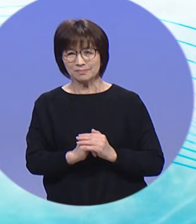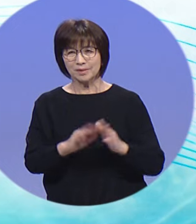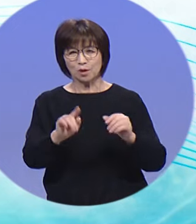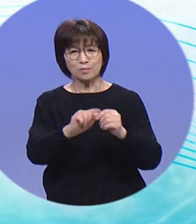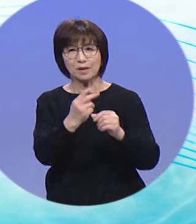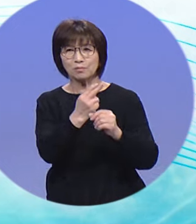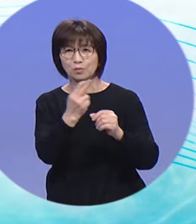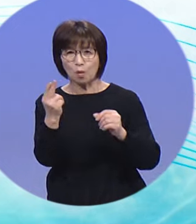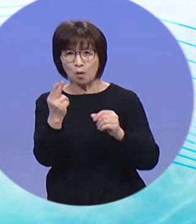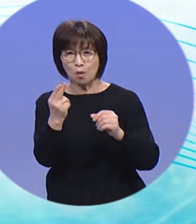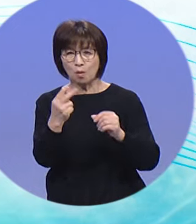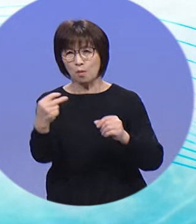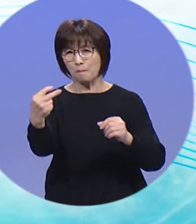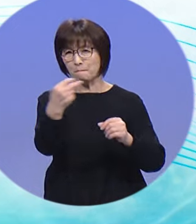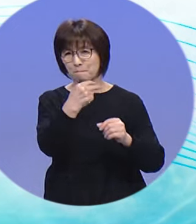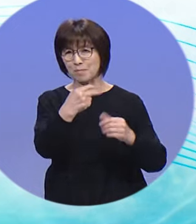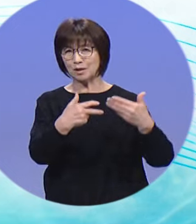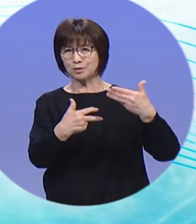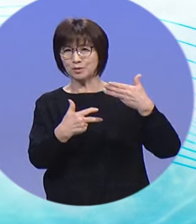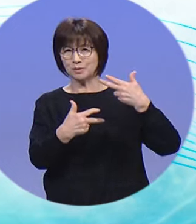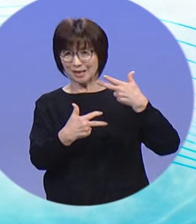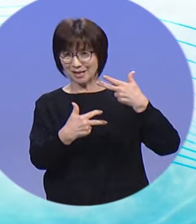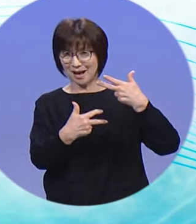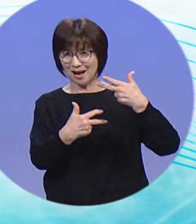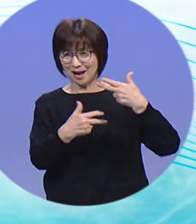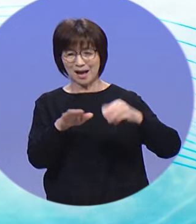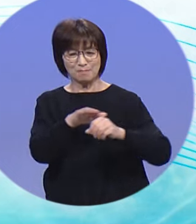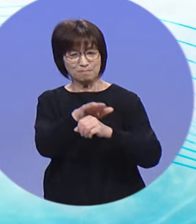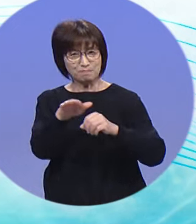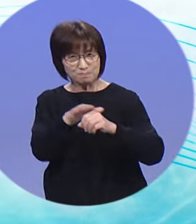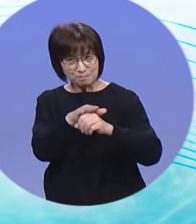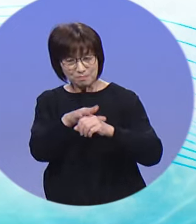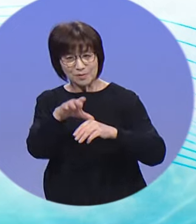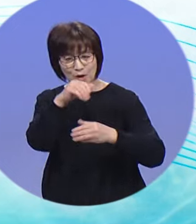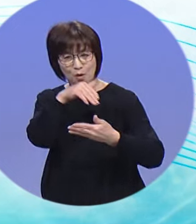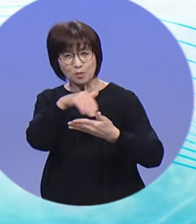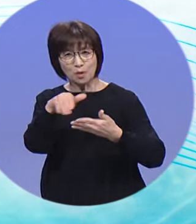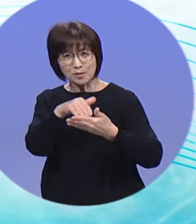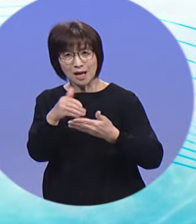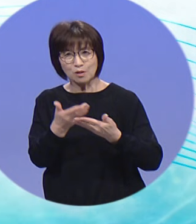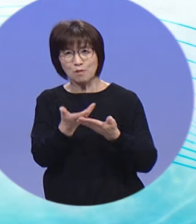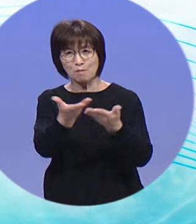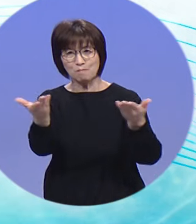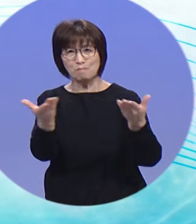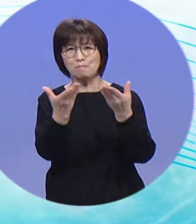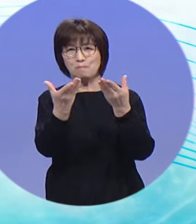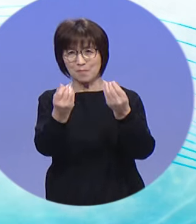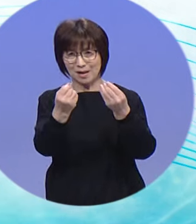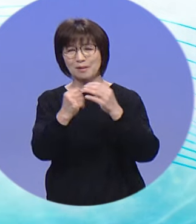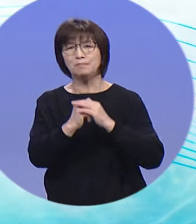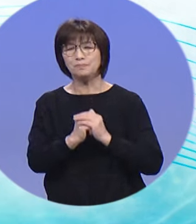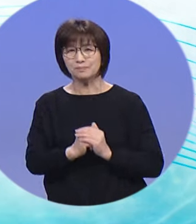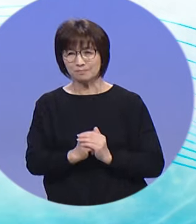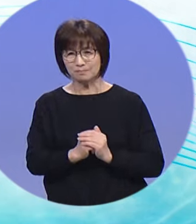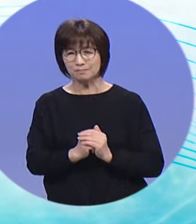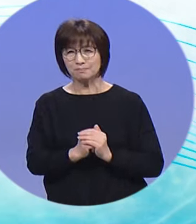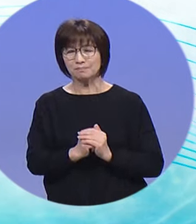今年度はご覧の7つの分野に重点を置き、当初予算を編成しました。